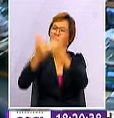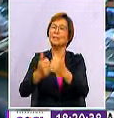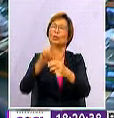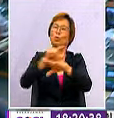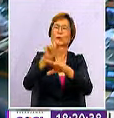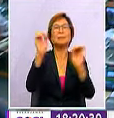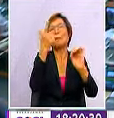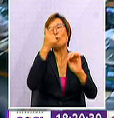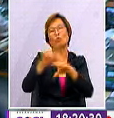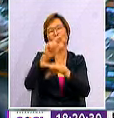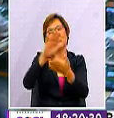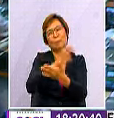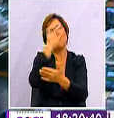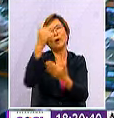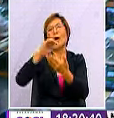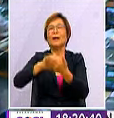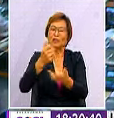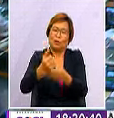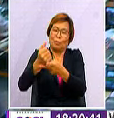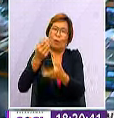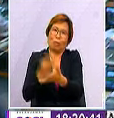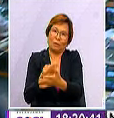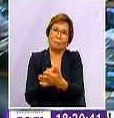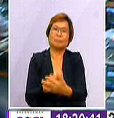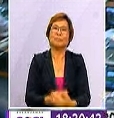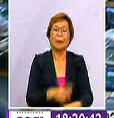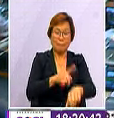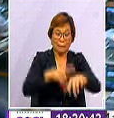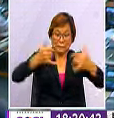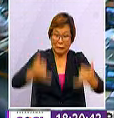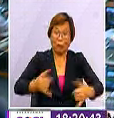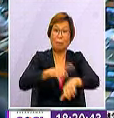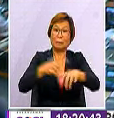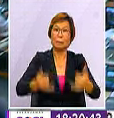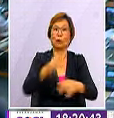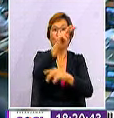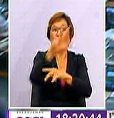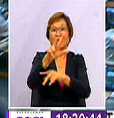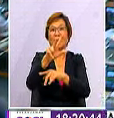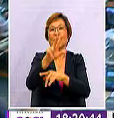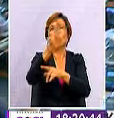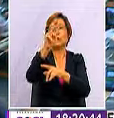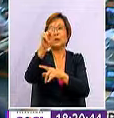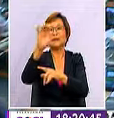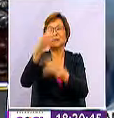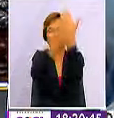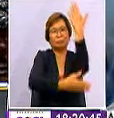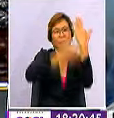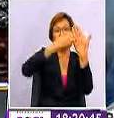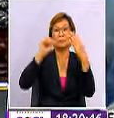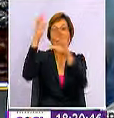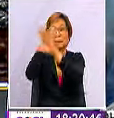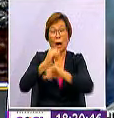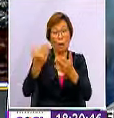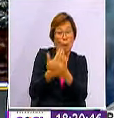mesra alam dan menjimatkan kos. Pada masa ini, terdapat 23 buah UTC di seluruh negara dan